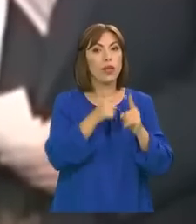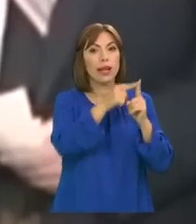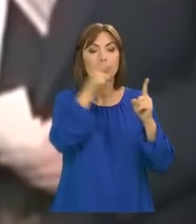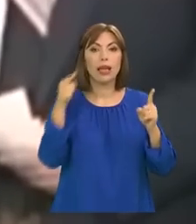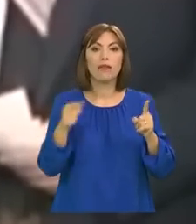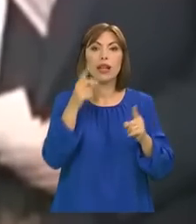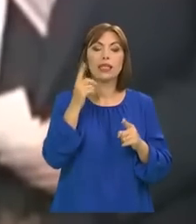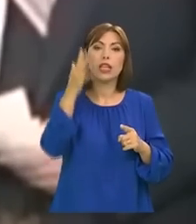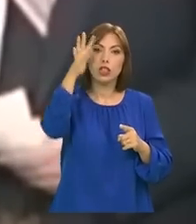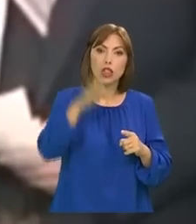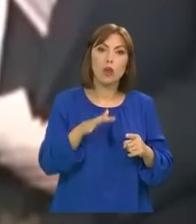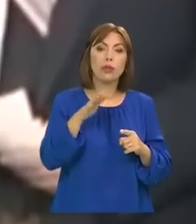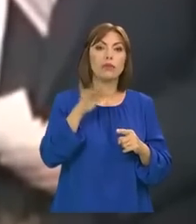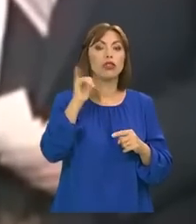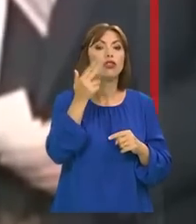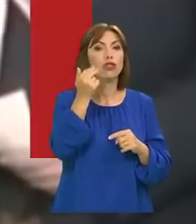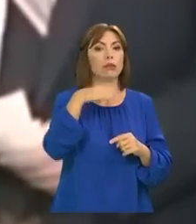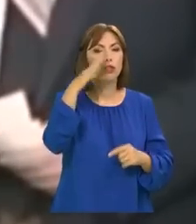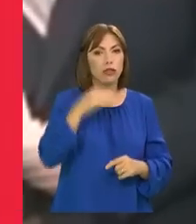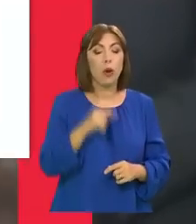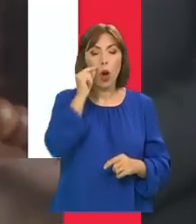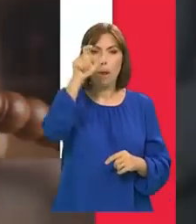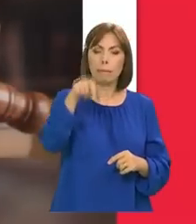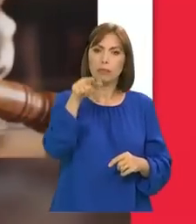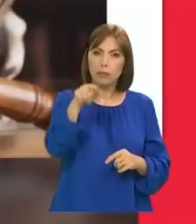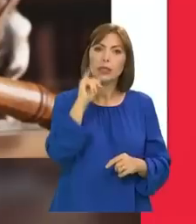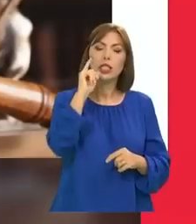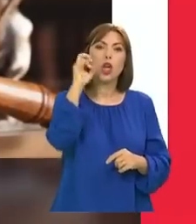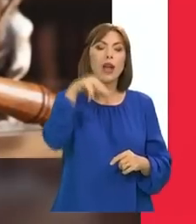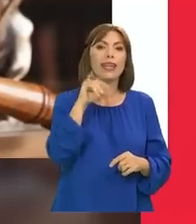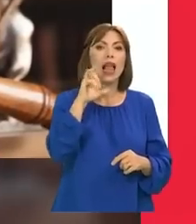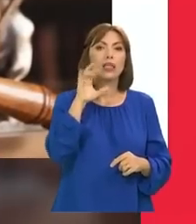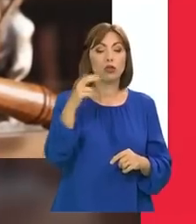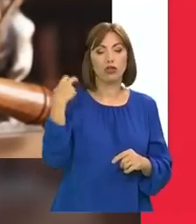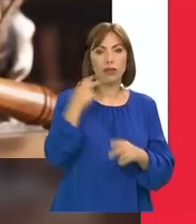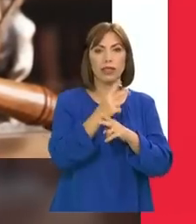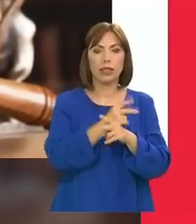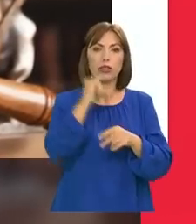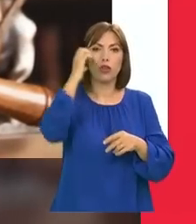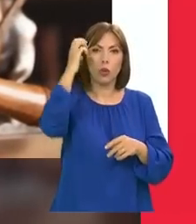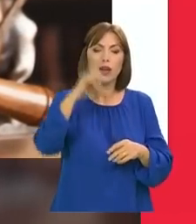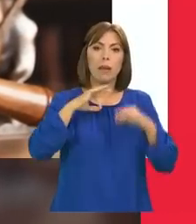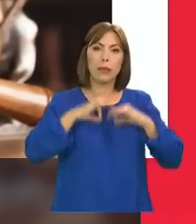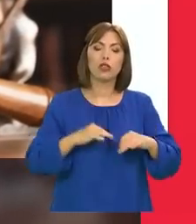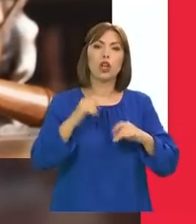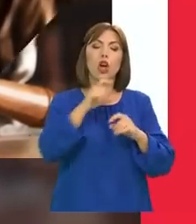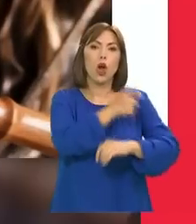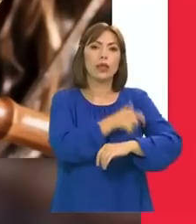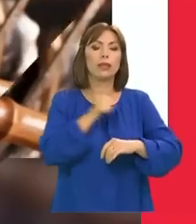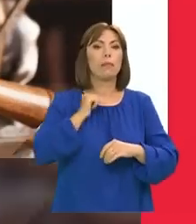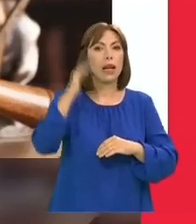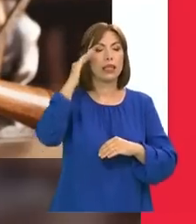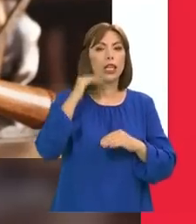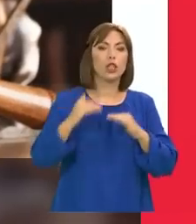de 5 luni și 15 zile. Inculpatul Ion Iliescu, în calitate de șef de stat și de guvern, președinte al Consiliului Militar Superior,